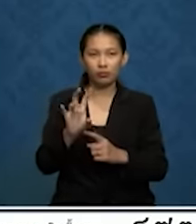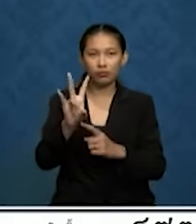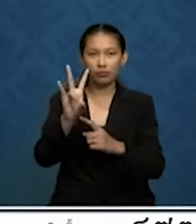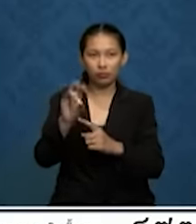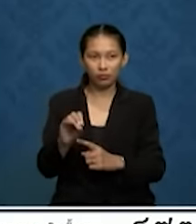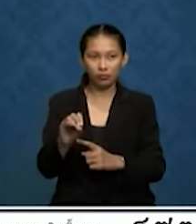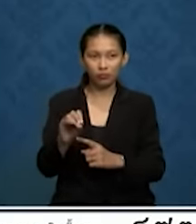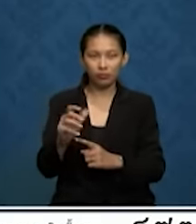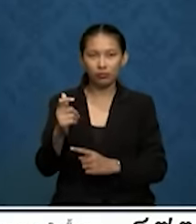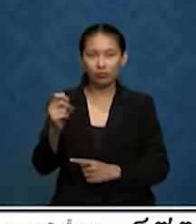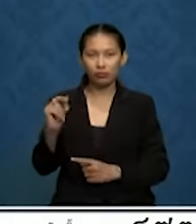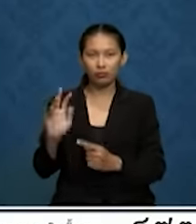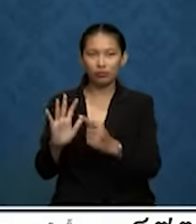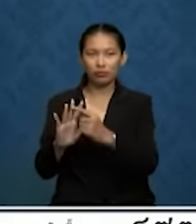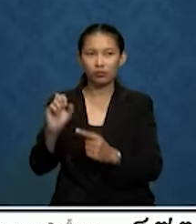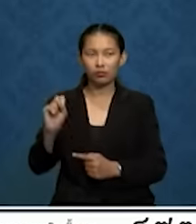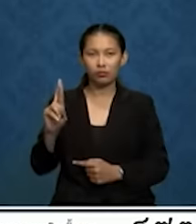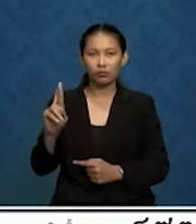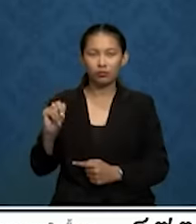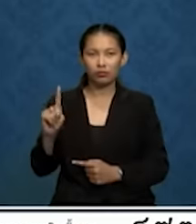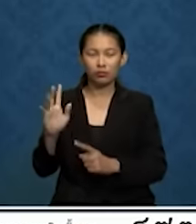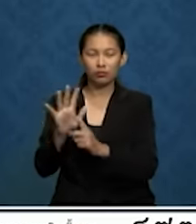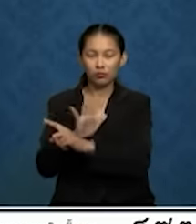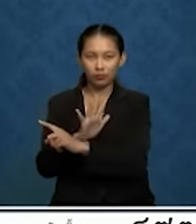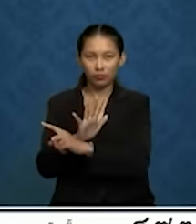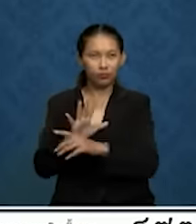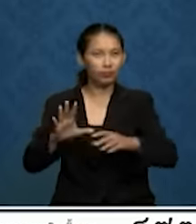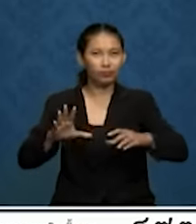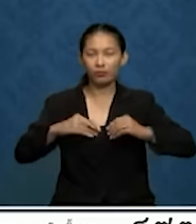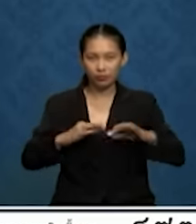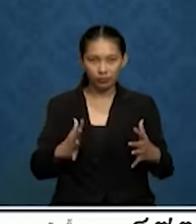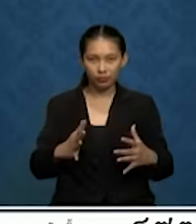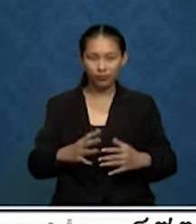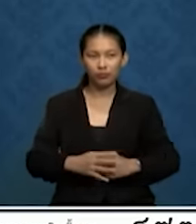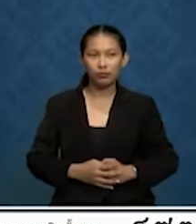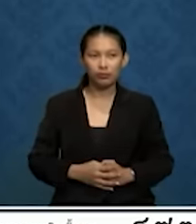470นายอนุสรแก้ววิเชียน ไม่เห็นชอบครับ